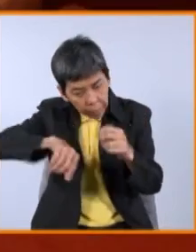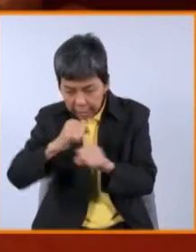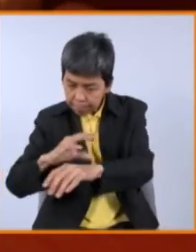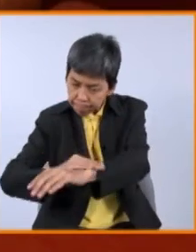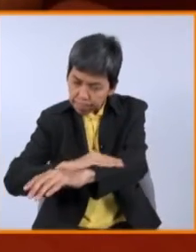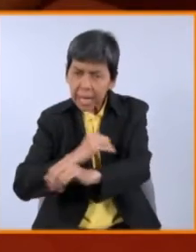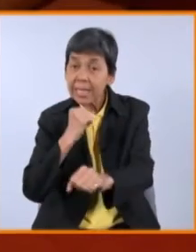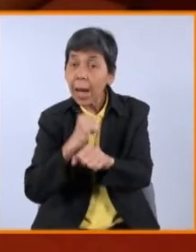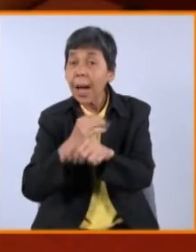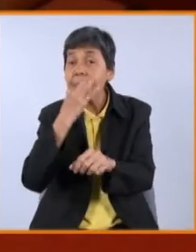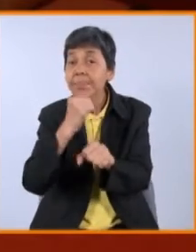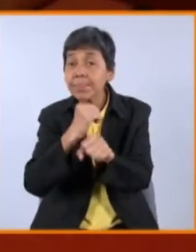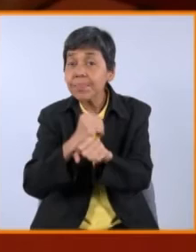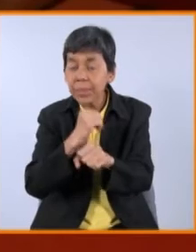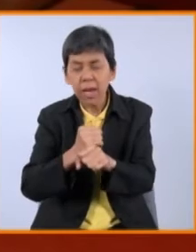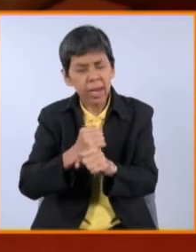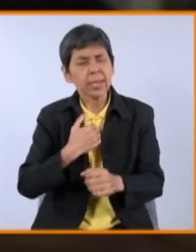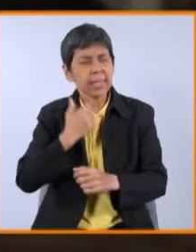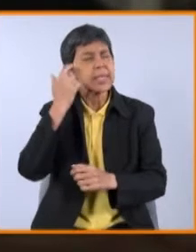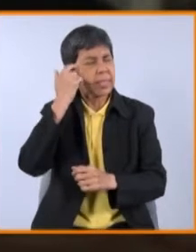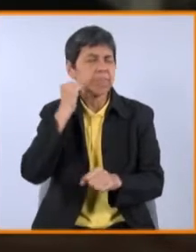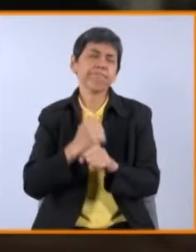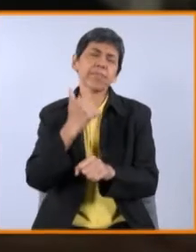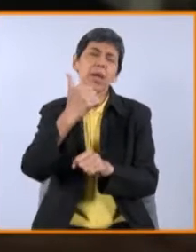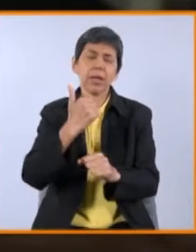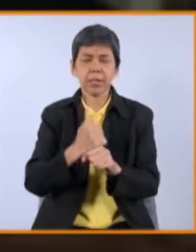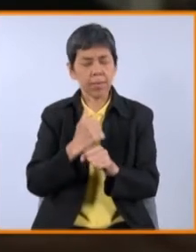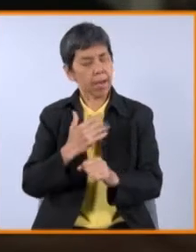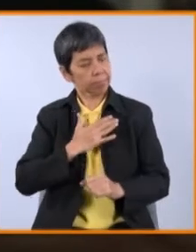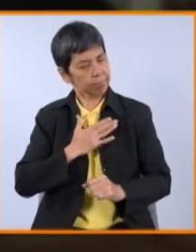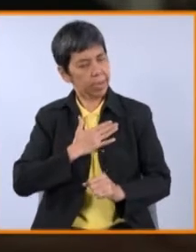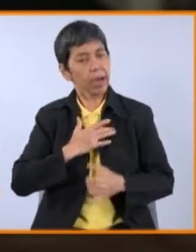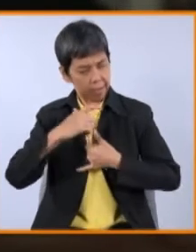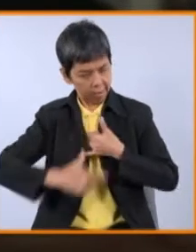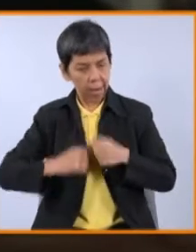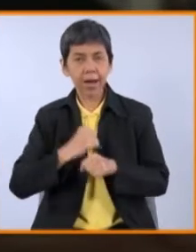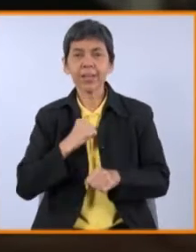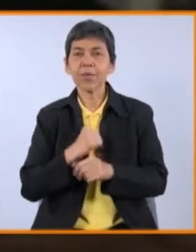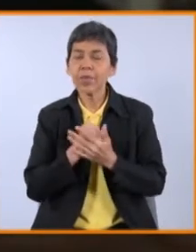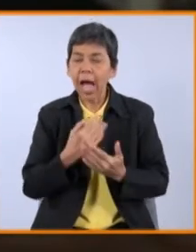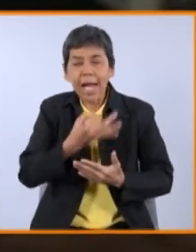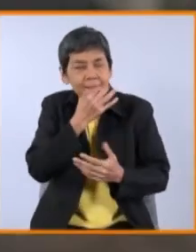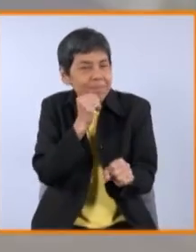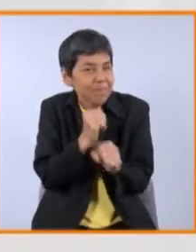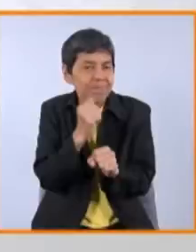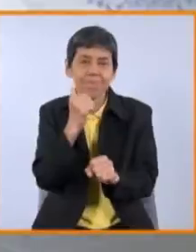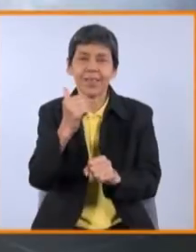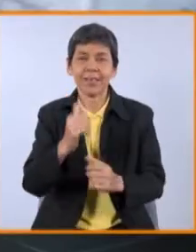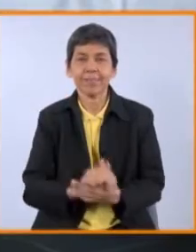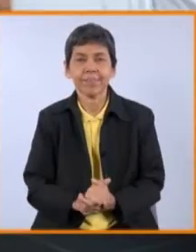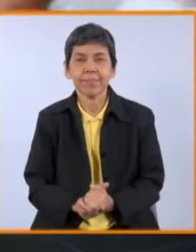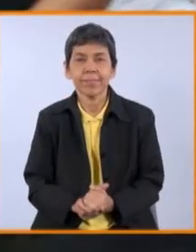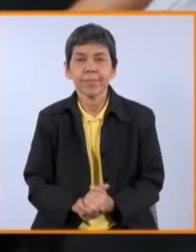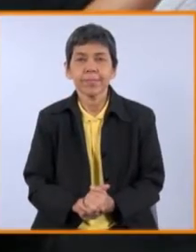ะคะออกไปทำงานภายนอกเนี่ยอย่างน้อยที่สุดเขาสร้างความมั่นใจให้กับตัวเขาว่าเขาสามารถนำไปประกอบอาชีพได้